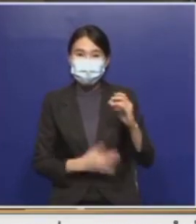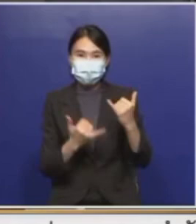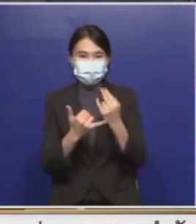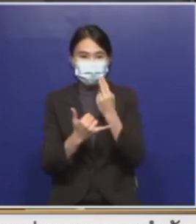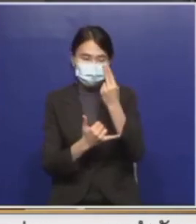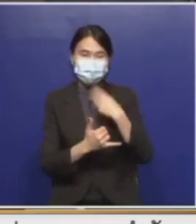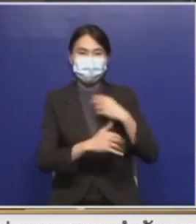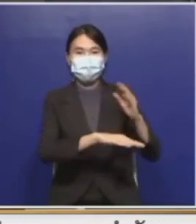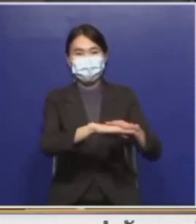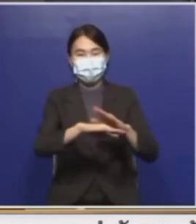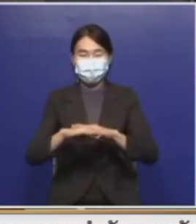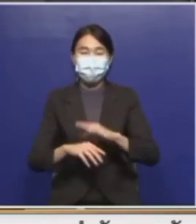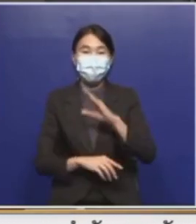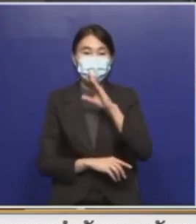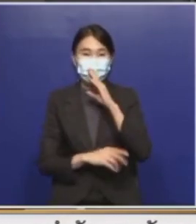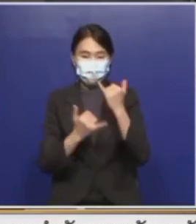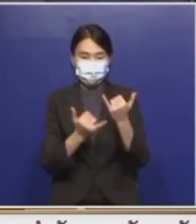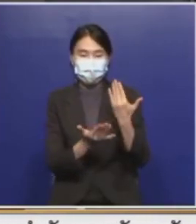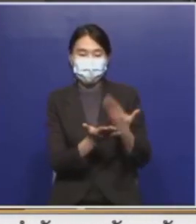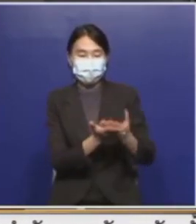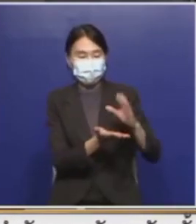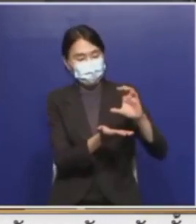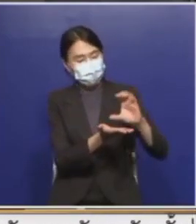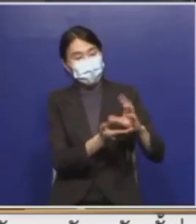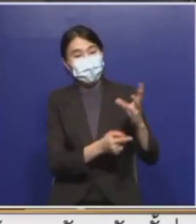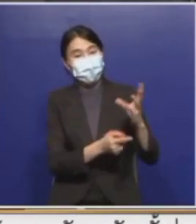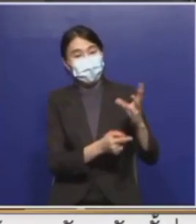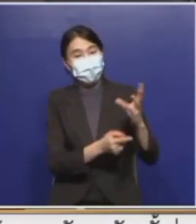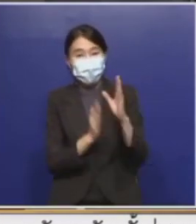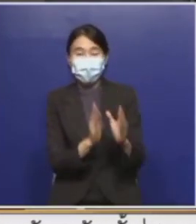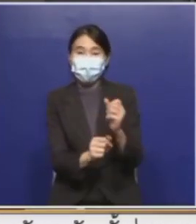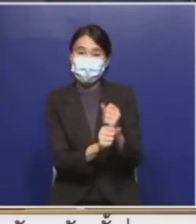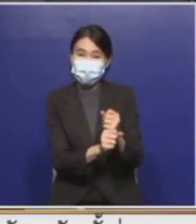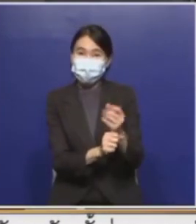Bonaachคอ opaque